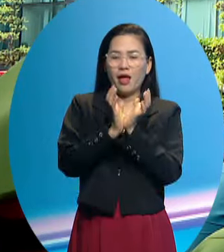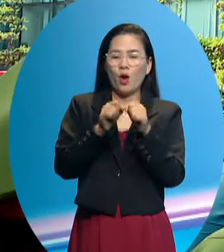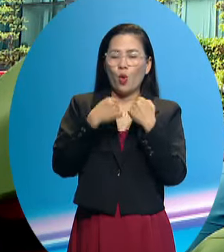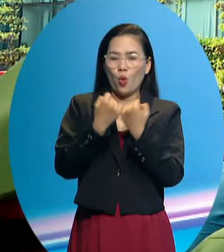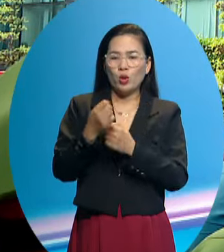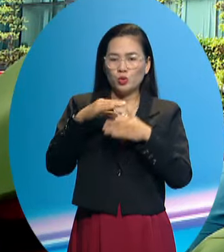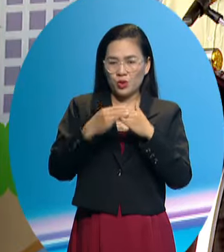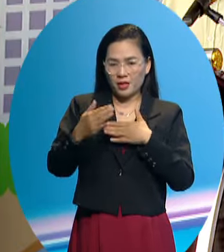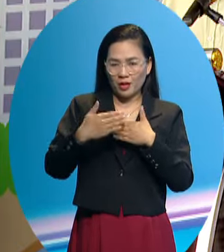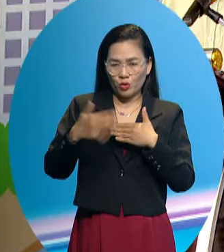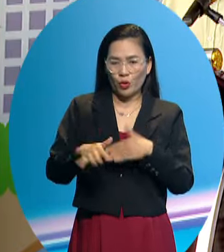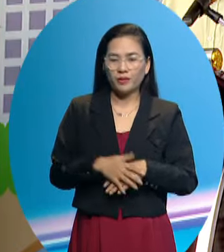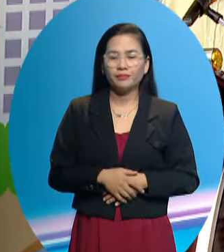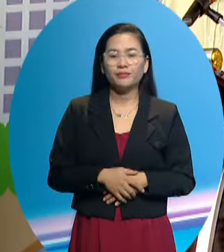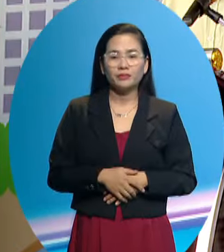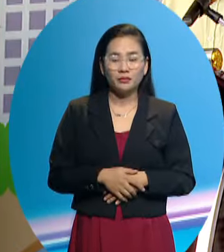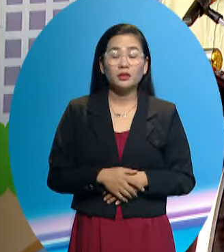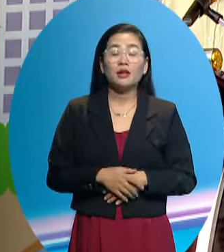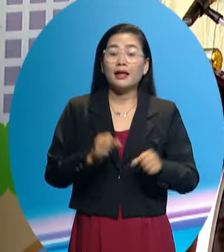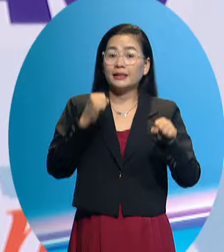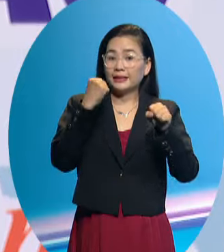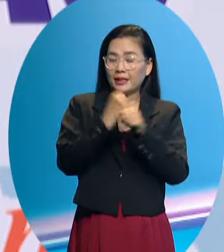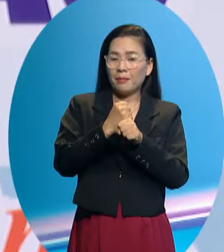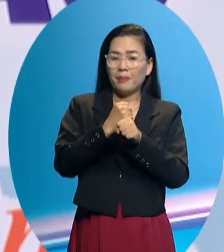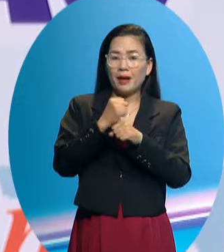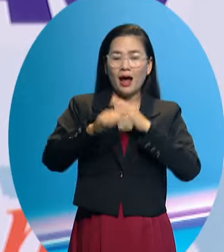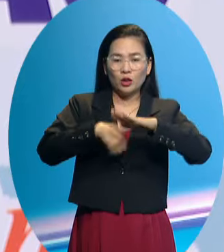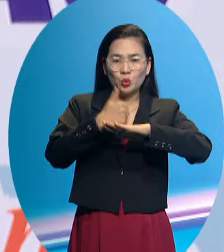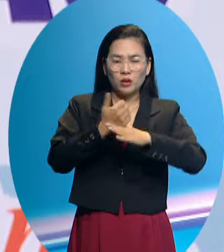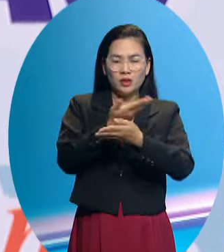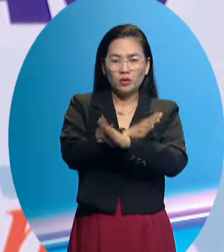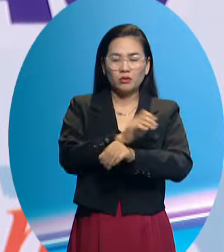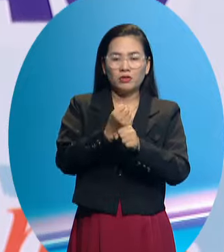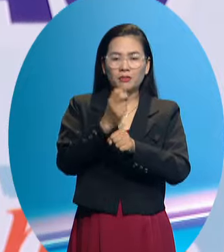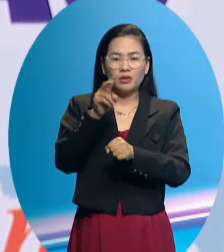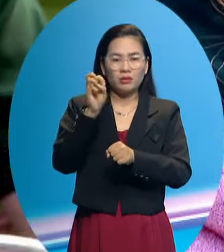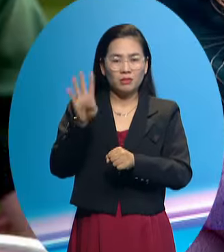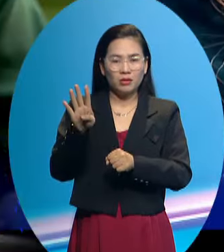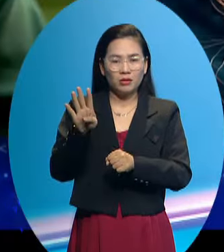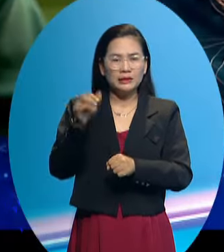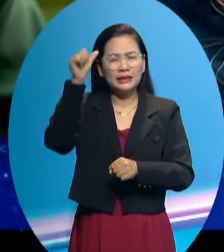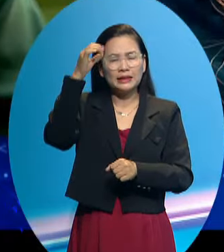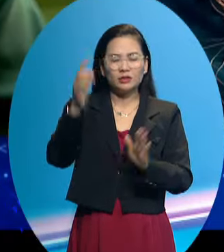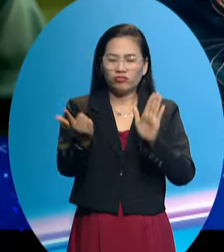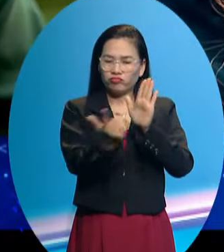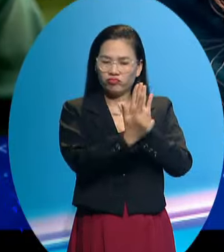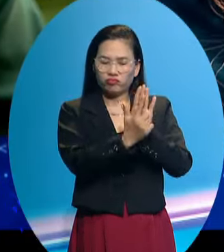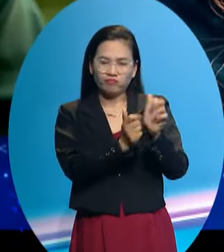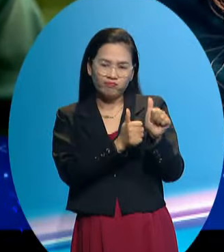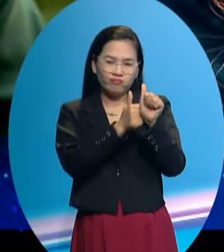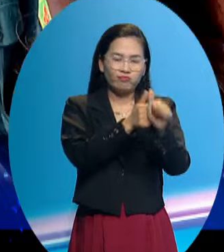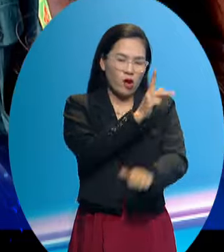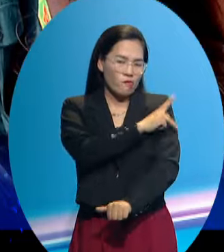2024 theo đó hưởng ứng thực hiện năm an toàn giao thông 2024 với chủ đề Thượng tôn pháp luật để xây dựng văn hóa giao thông an